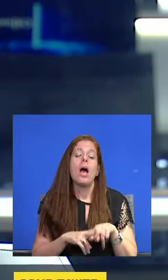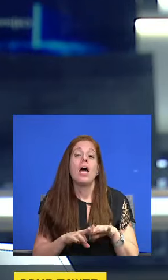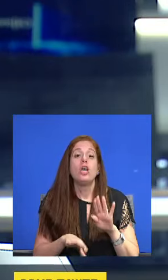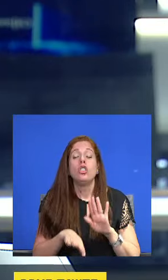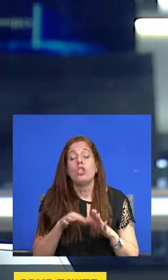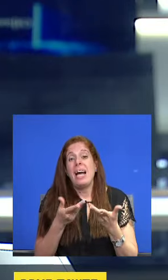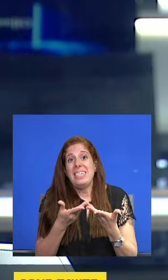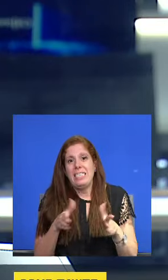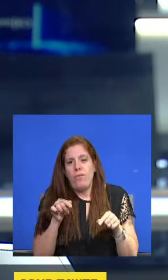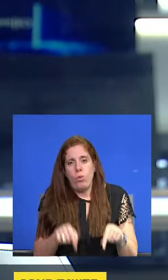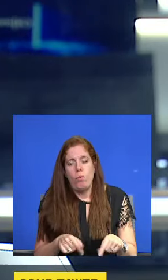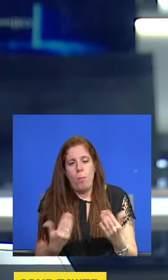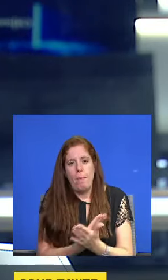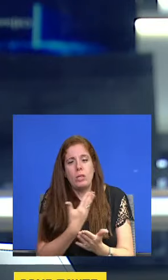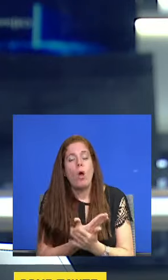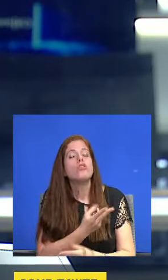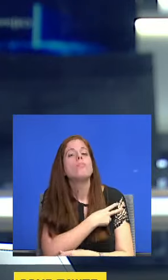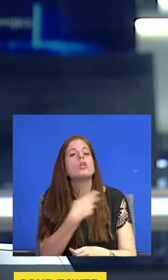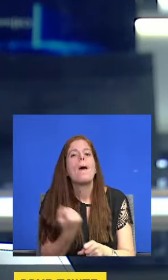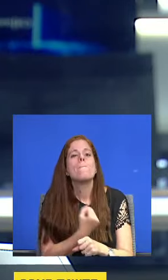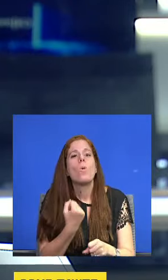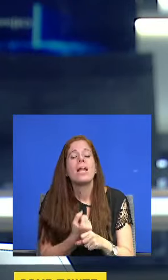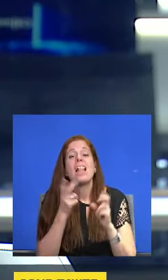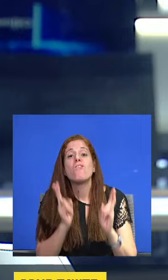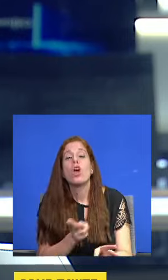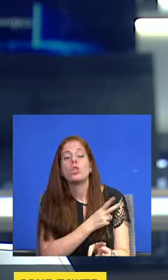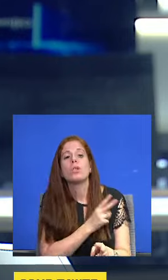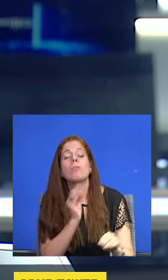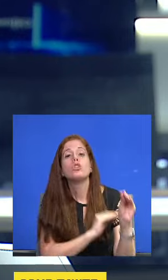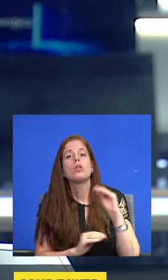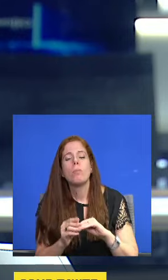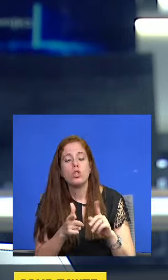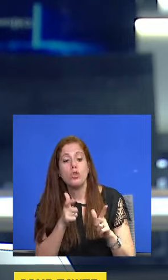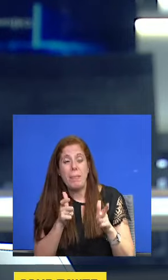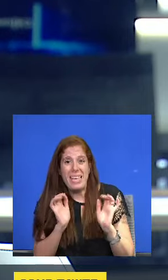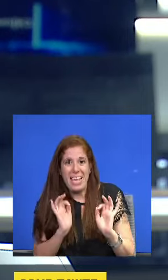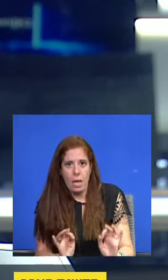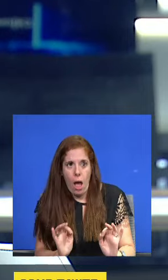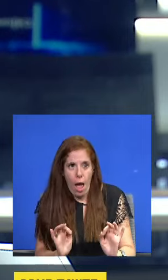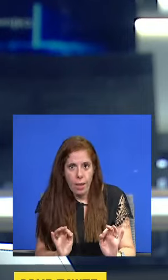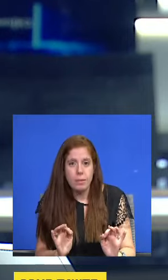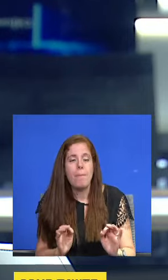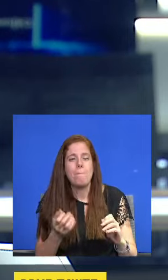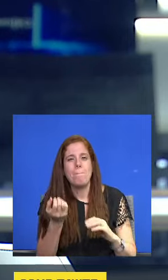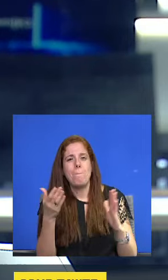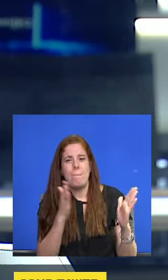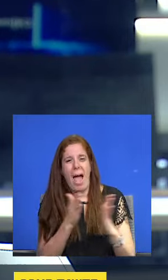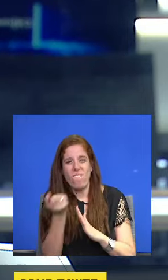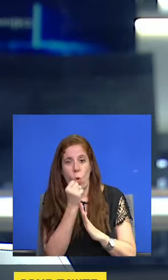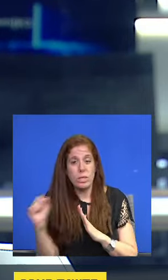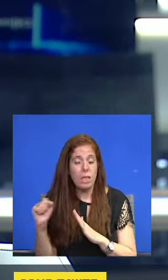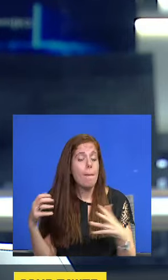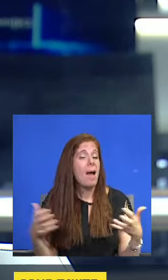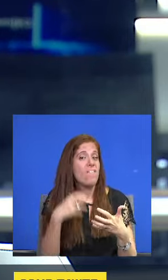במהדורה שהמשטרה פועלת לאפשר לשוטרים להשתמש בירי חי בחסימות כבישים והפרות סדר, בחברה הערבית חוששים